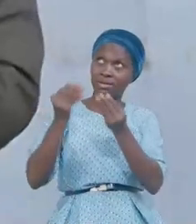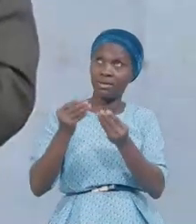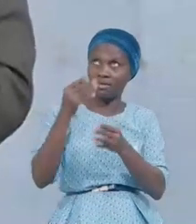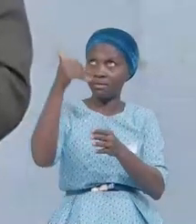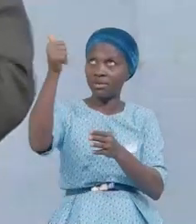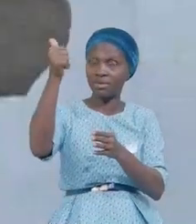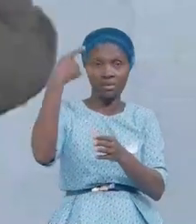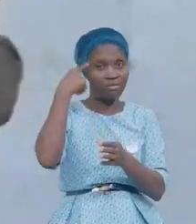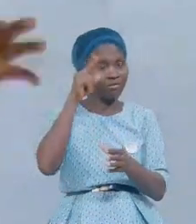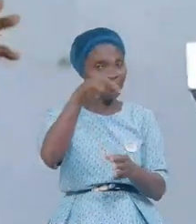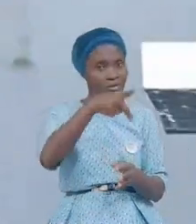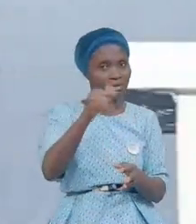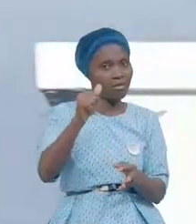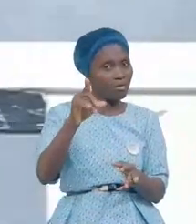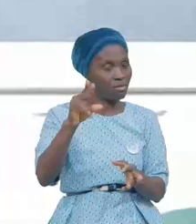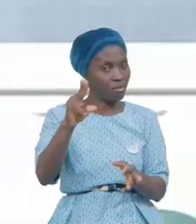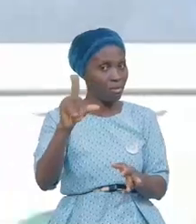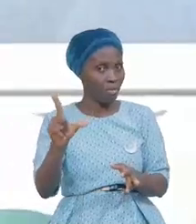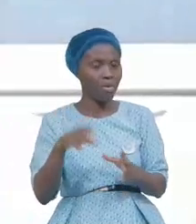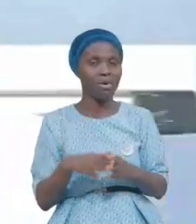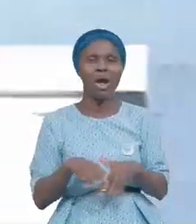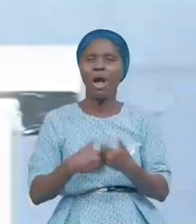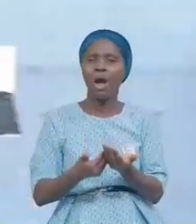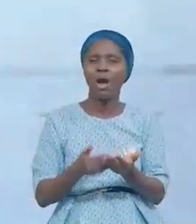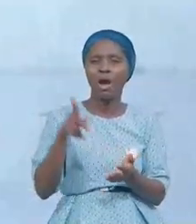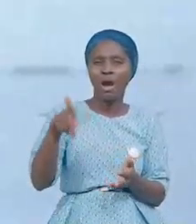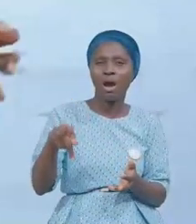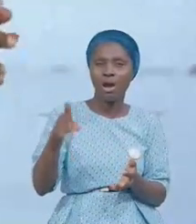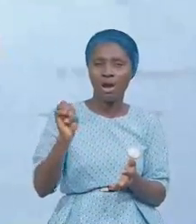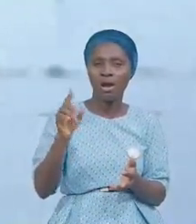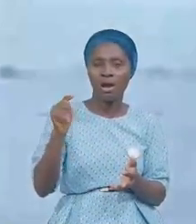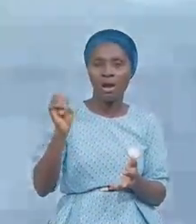lui-même pour Paul. Comment Pierre